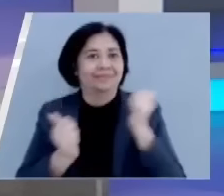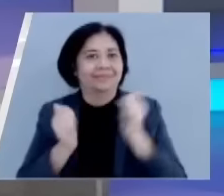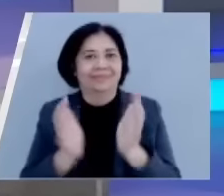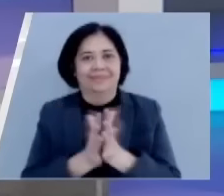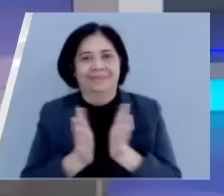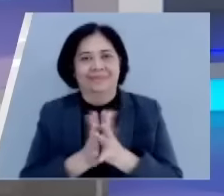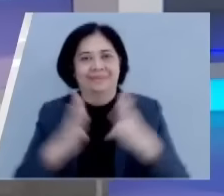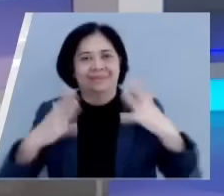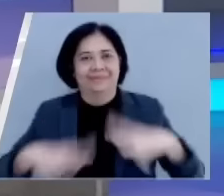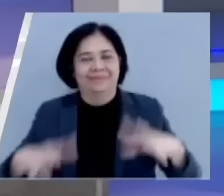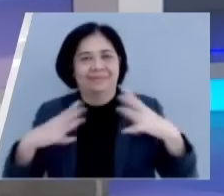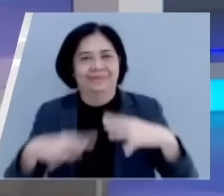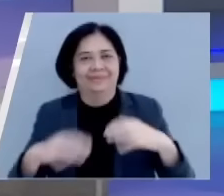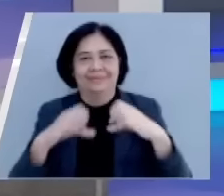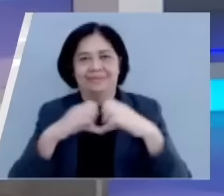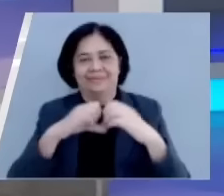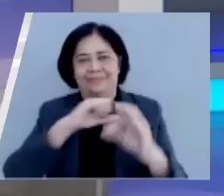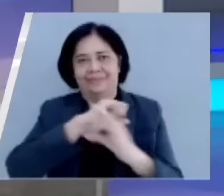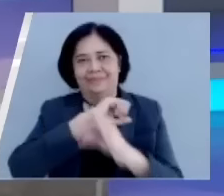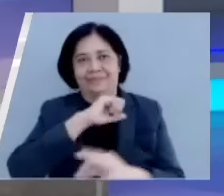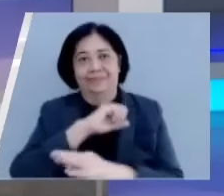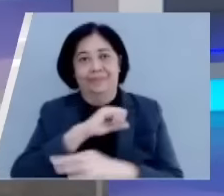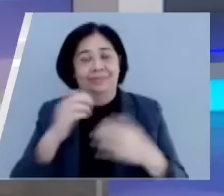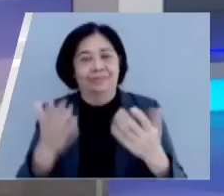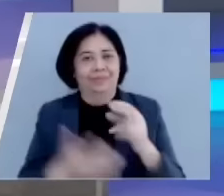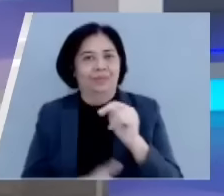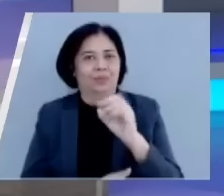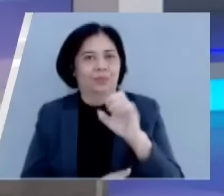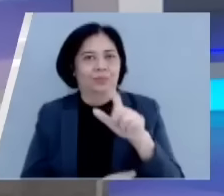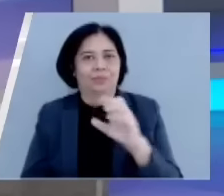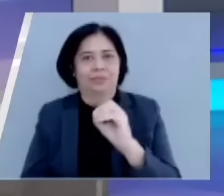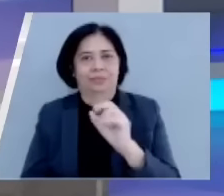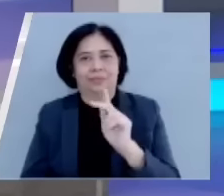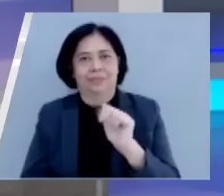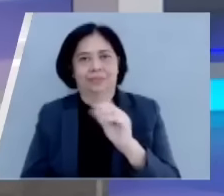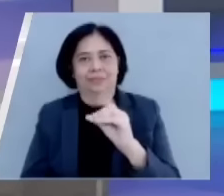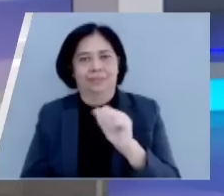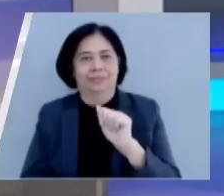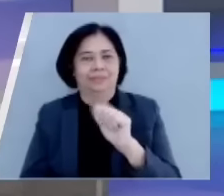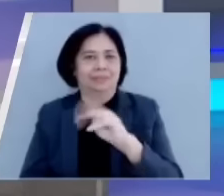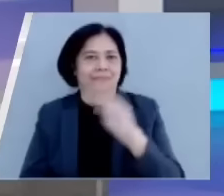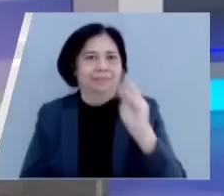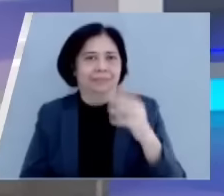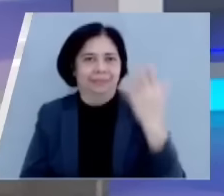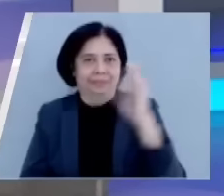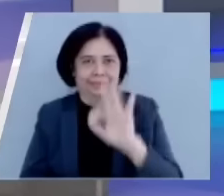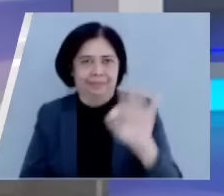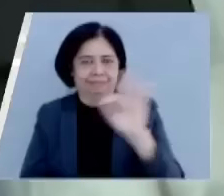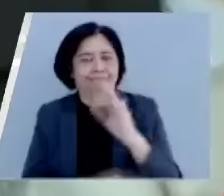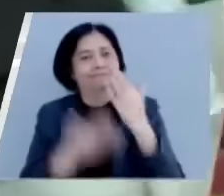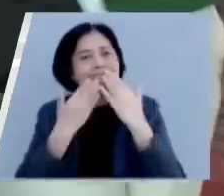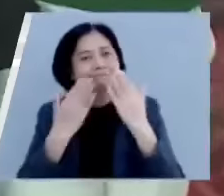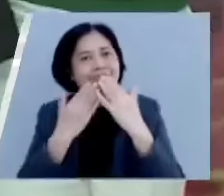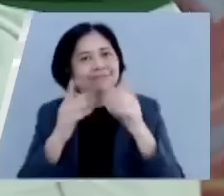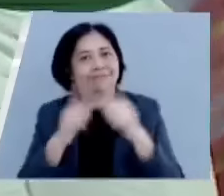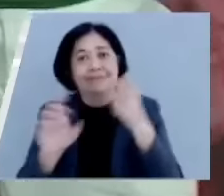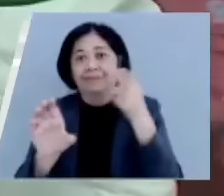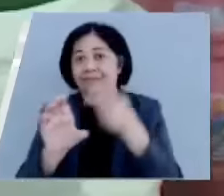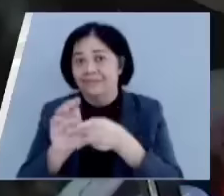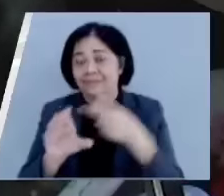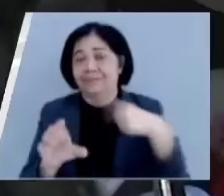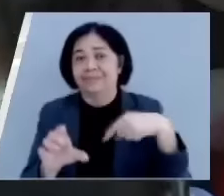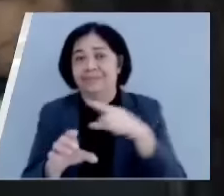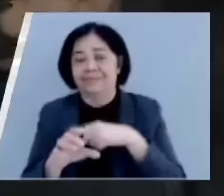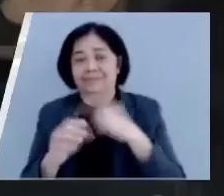GMA Kapuso Foundation sa Noel Bazaar sa Okada, Manila noong Biyernes. Salamat din sa mga sumali sa ating